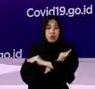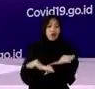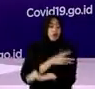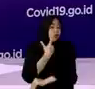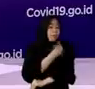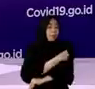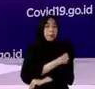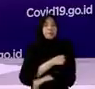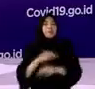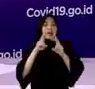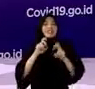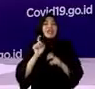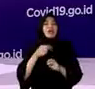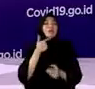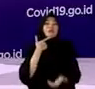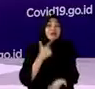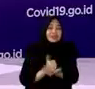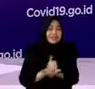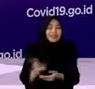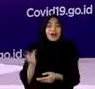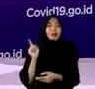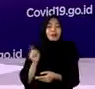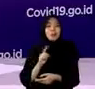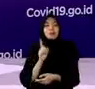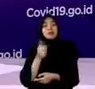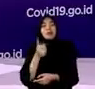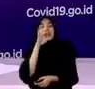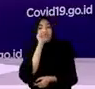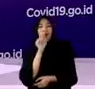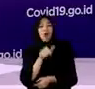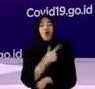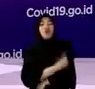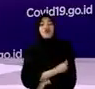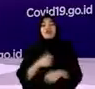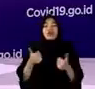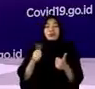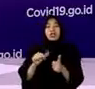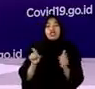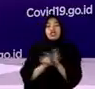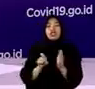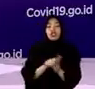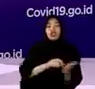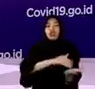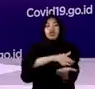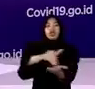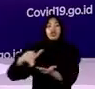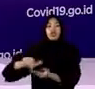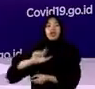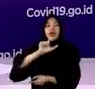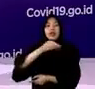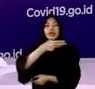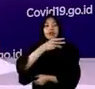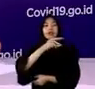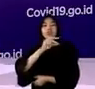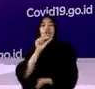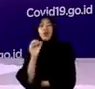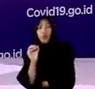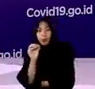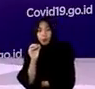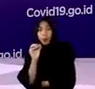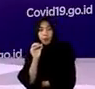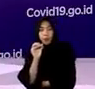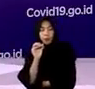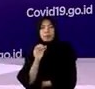betul dampak dari program vaksinasi, misalnya dengan melakukan serosurvei pada masyarakat.